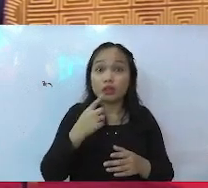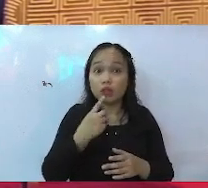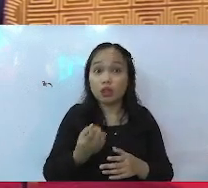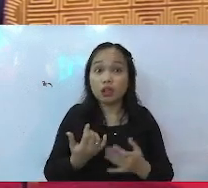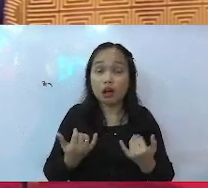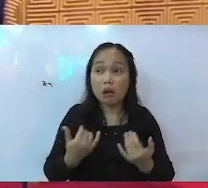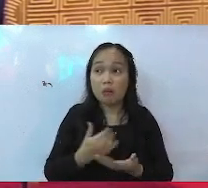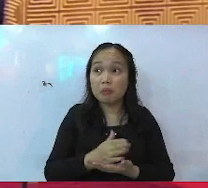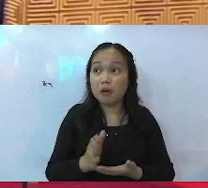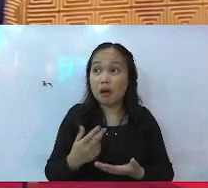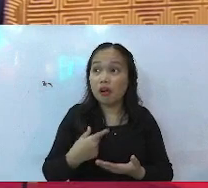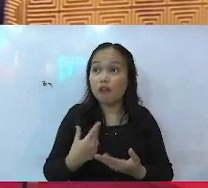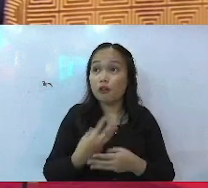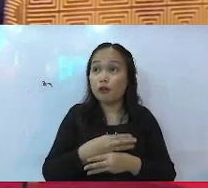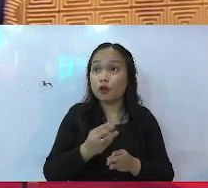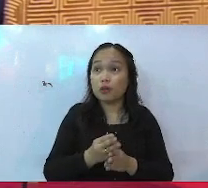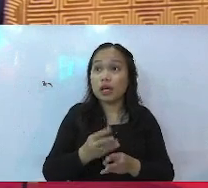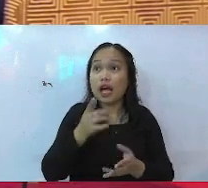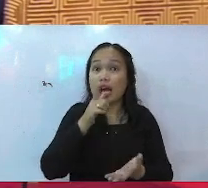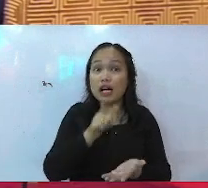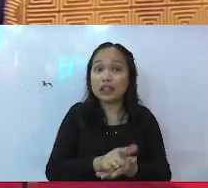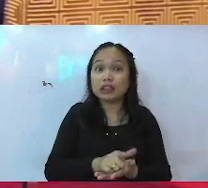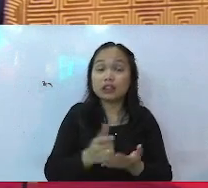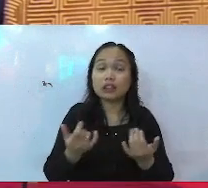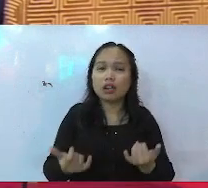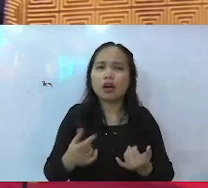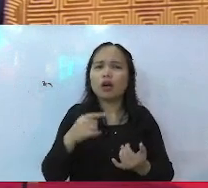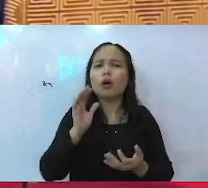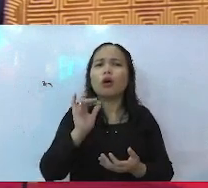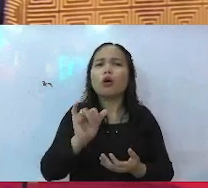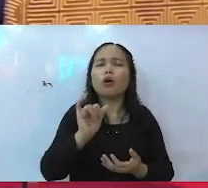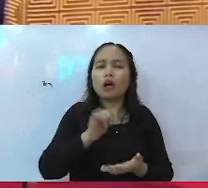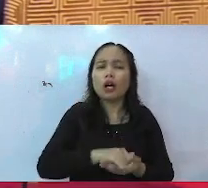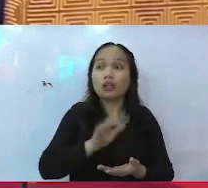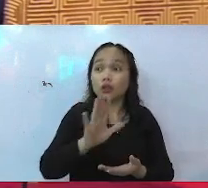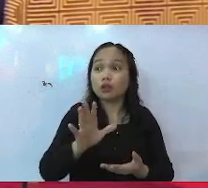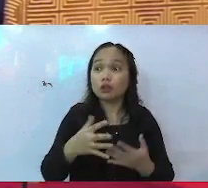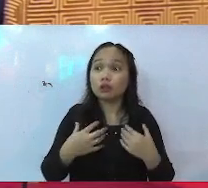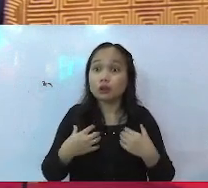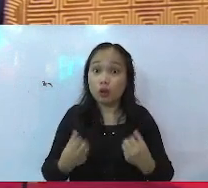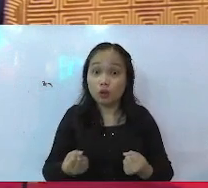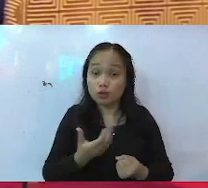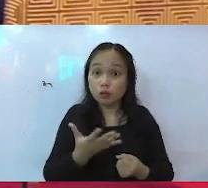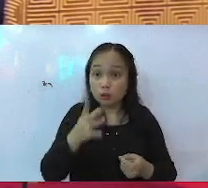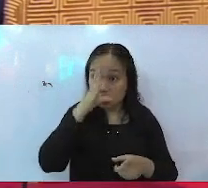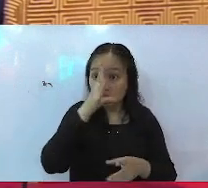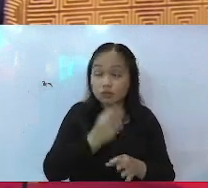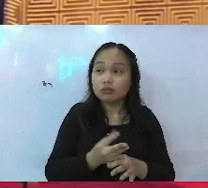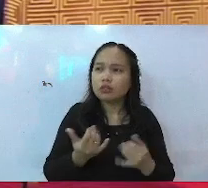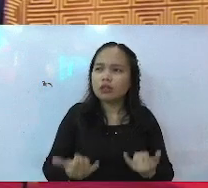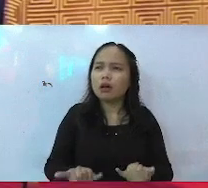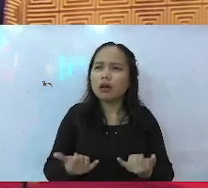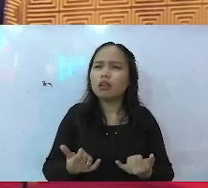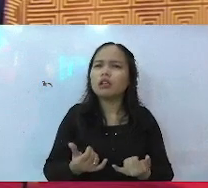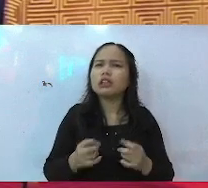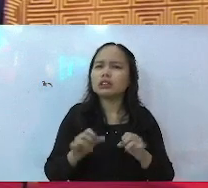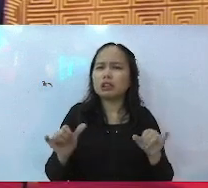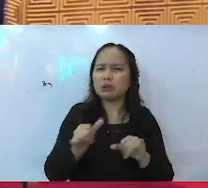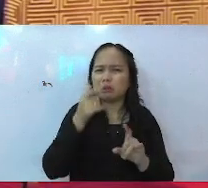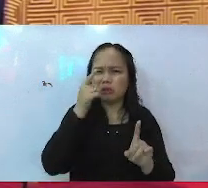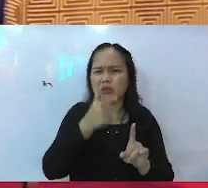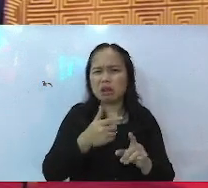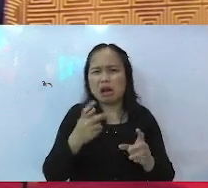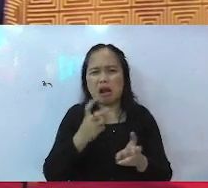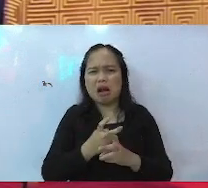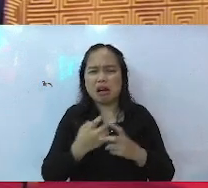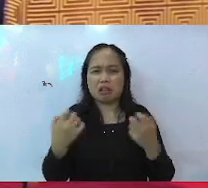ng mga ah ah ng letter sa akin yung paninindigan na meron kayo ipagpatuloy niyo yan mukha lang kakalabanin kayo sa una